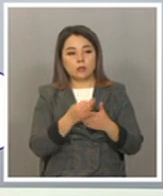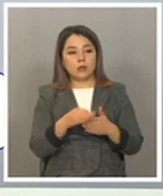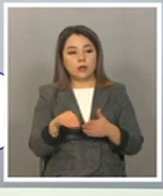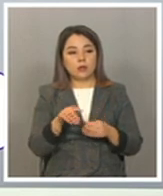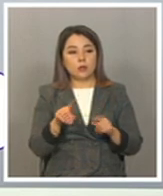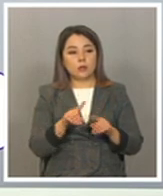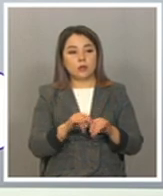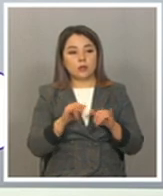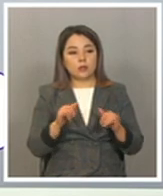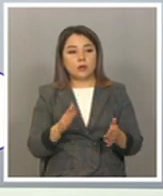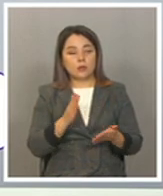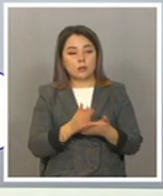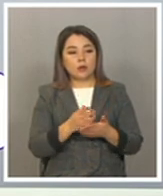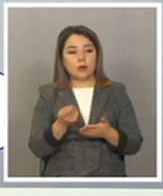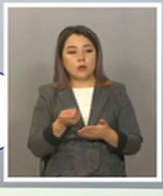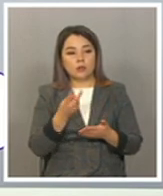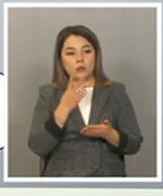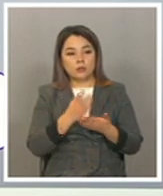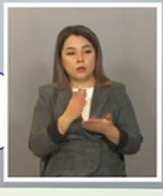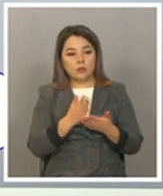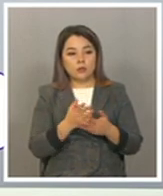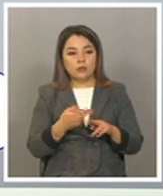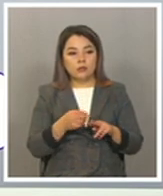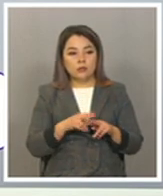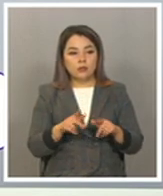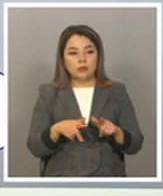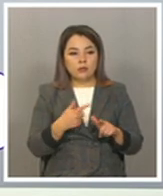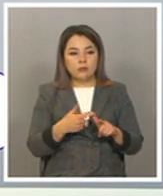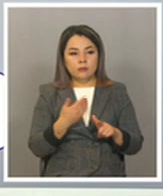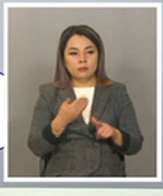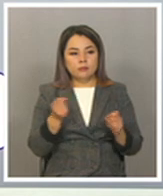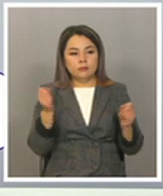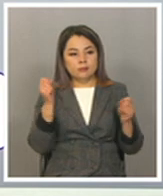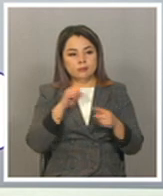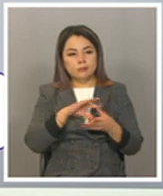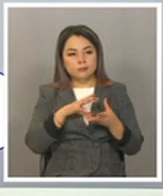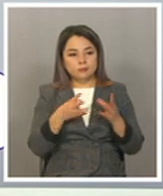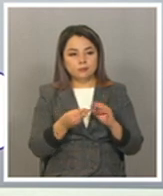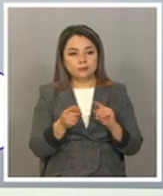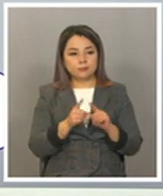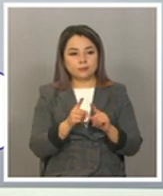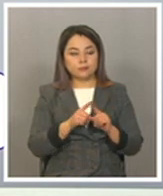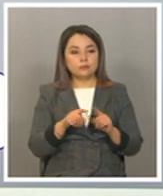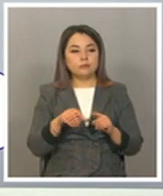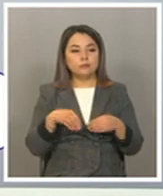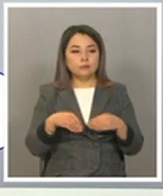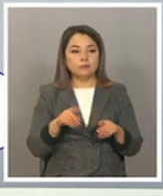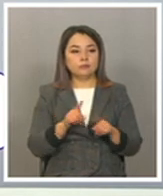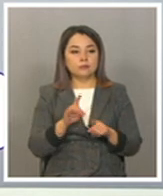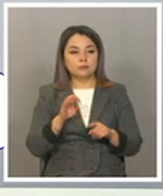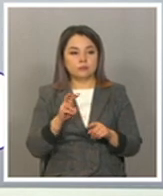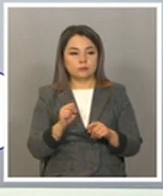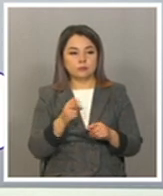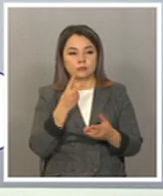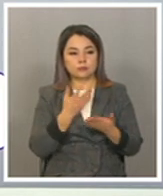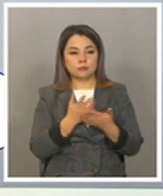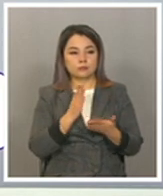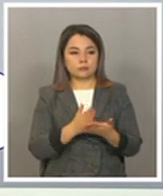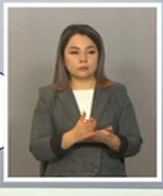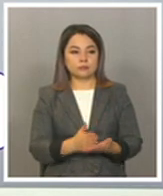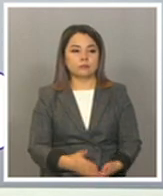түседі. Яғни бұл аталған анықтамалардың барлығы ендік зоналықты көрсетеді.